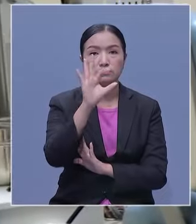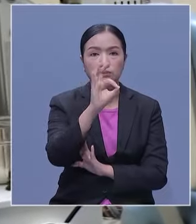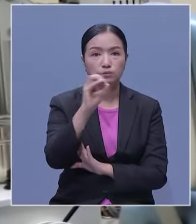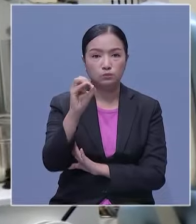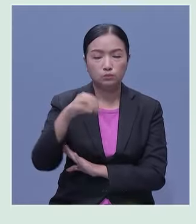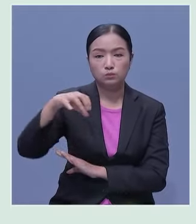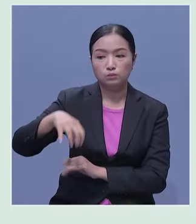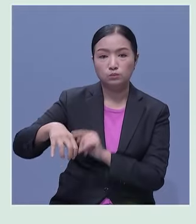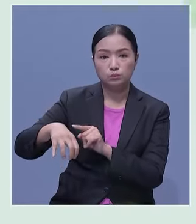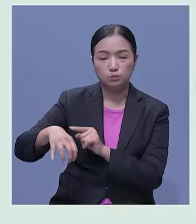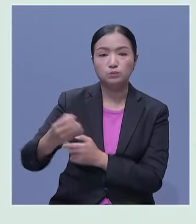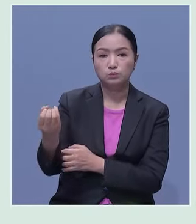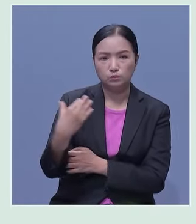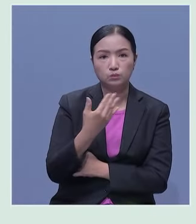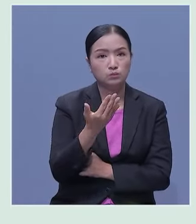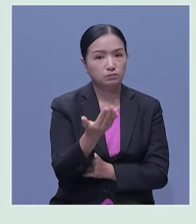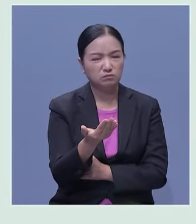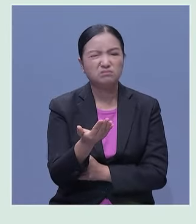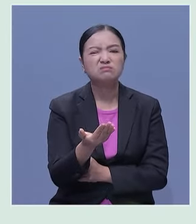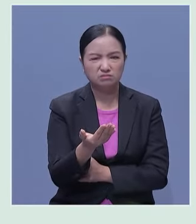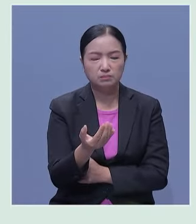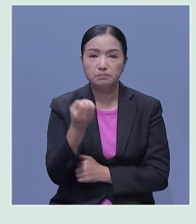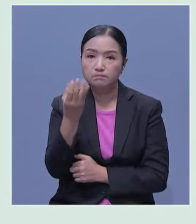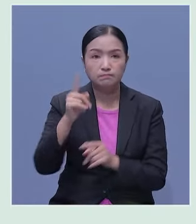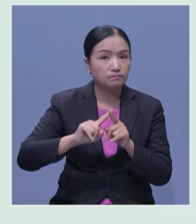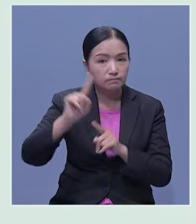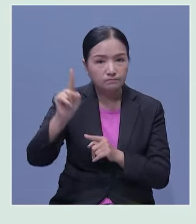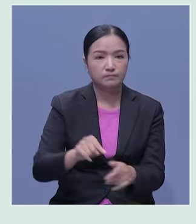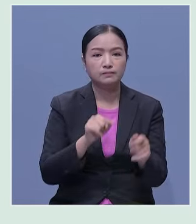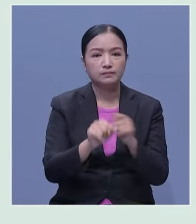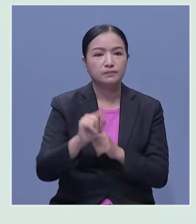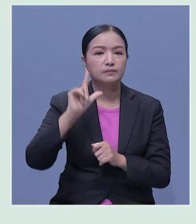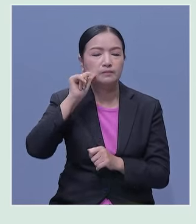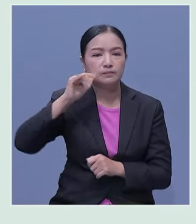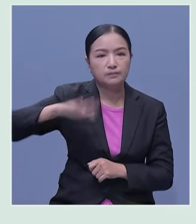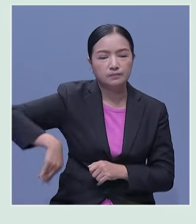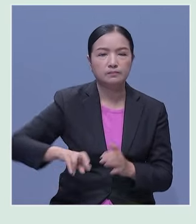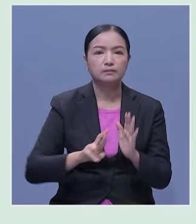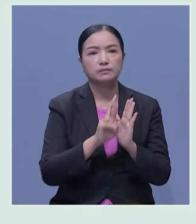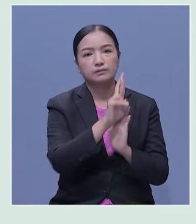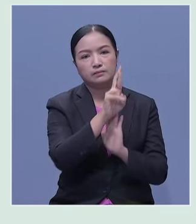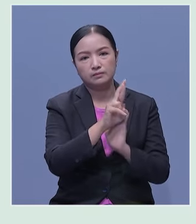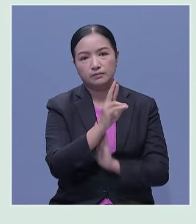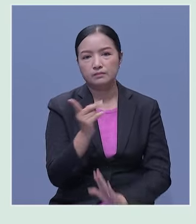มควบคุมมลพิษพบว่ามากที่สุดอยู่ที่อำเภอแม่สายจังหวัดเชียงราย